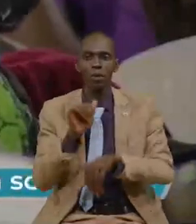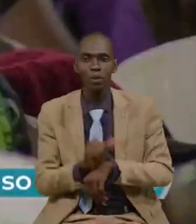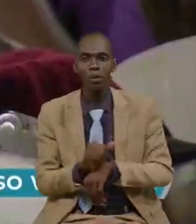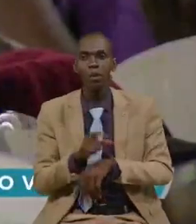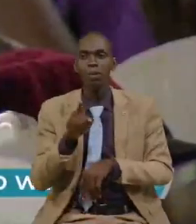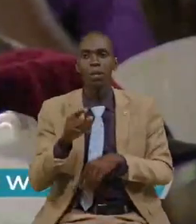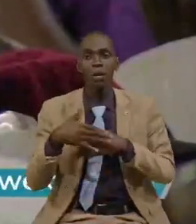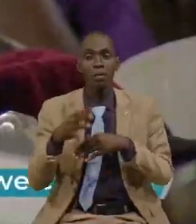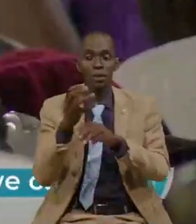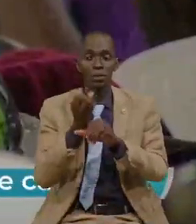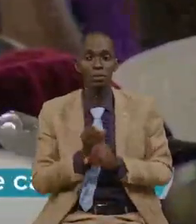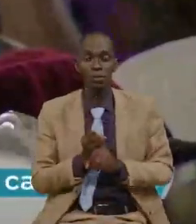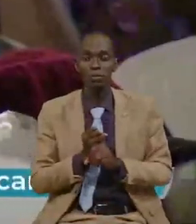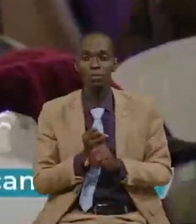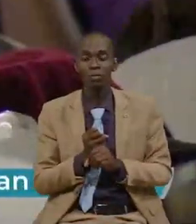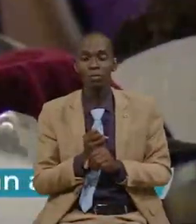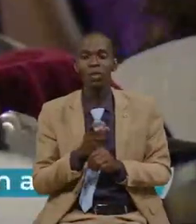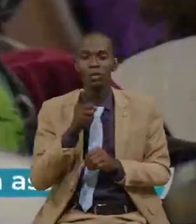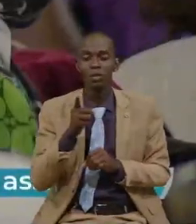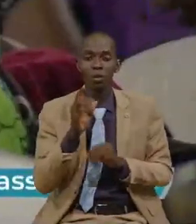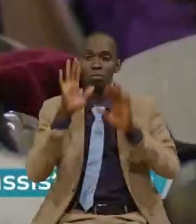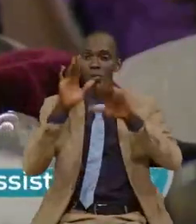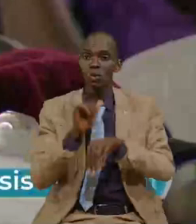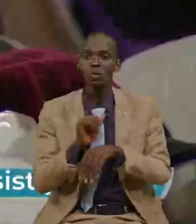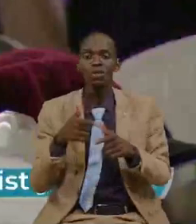allez vous réjouir tout en chantant,